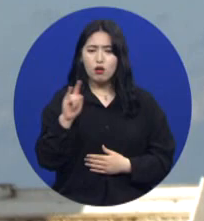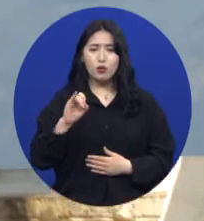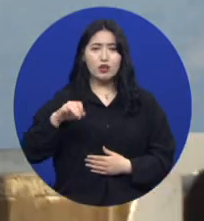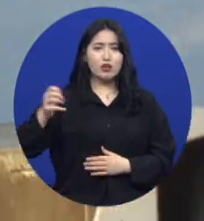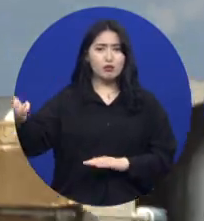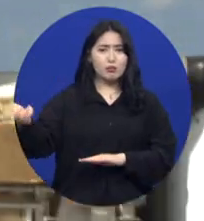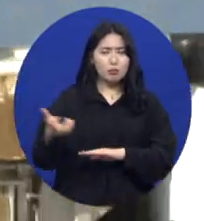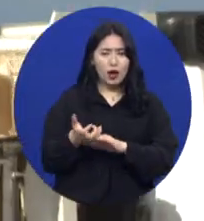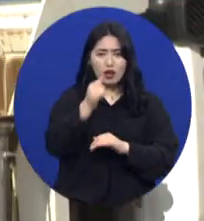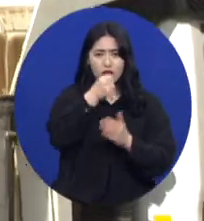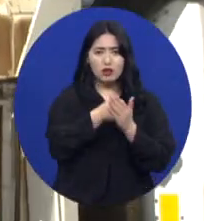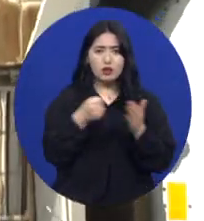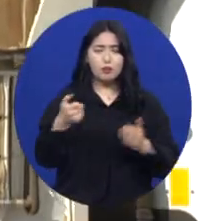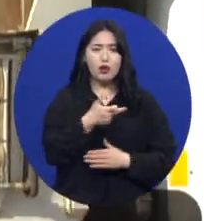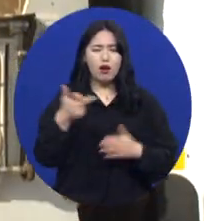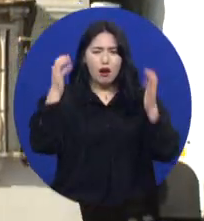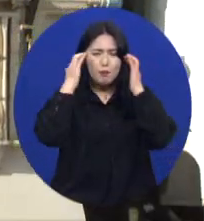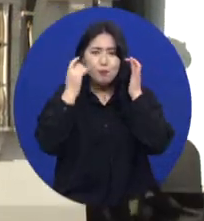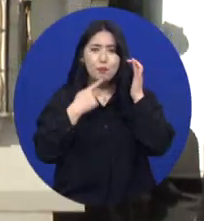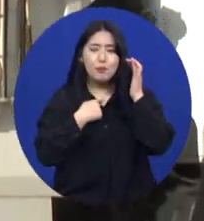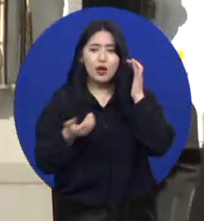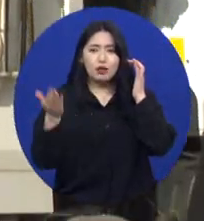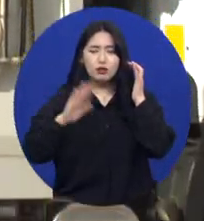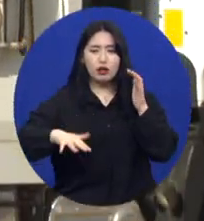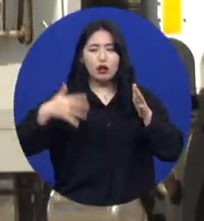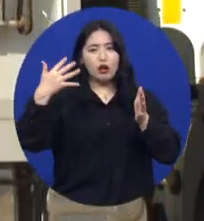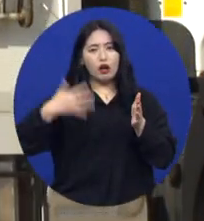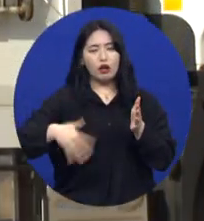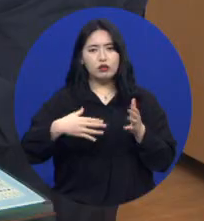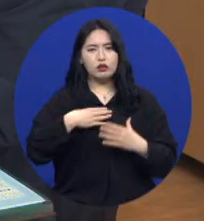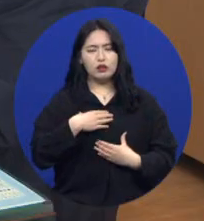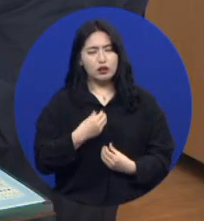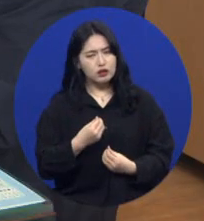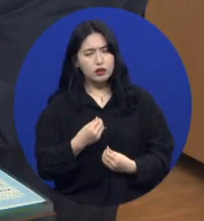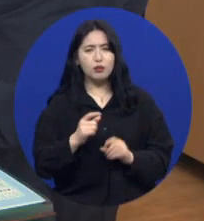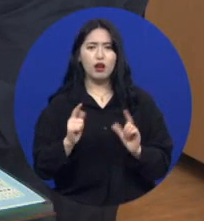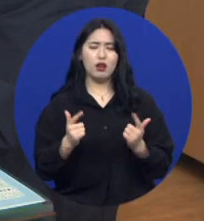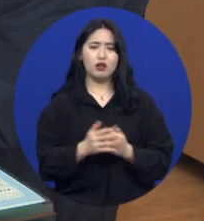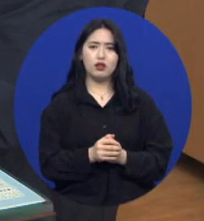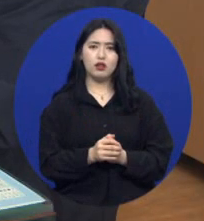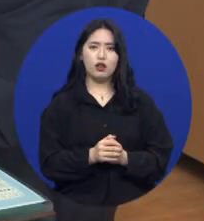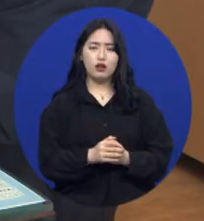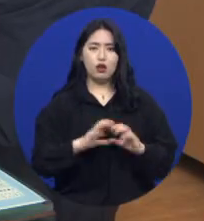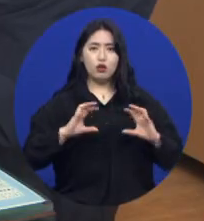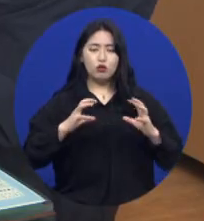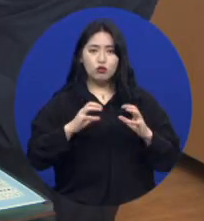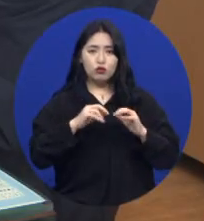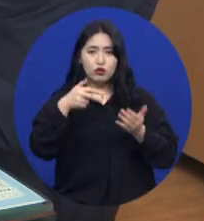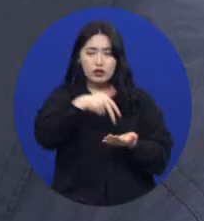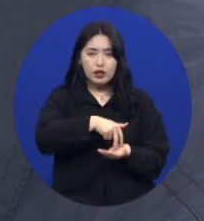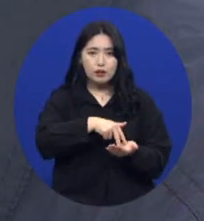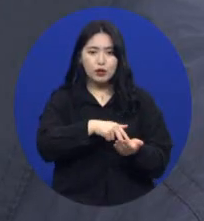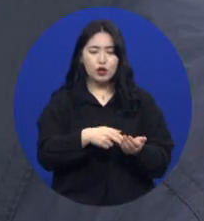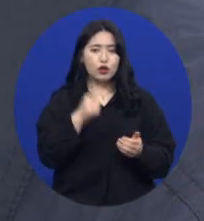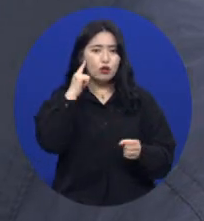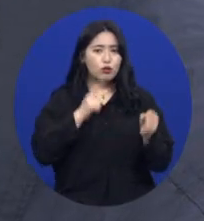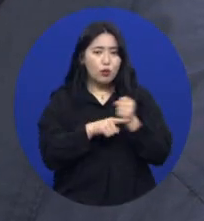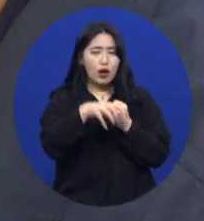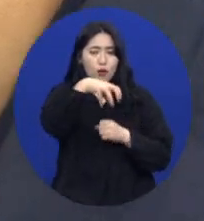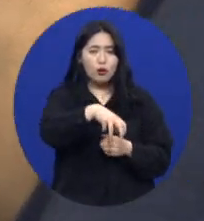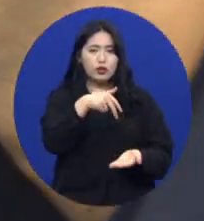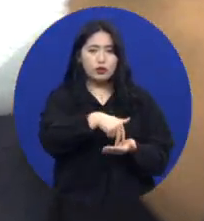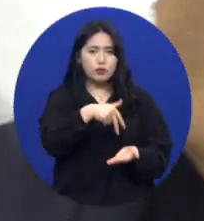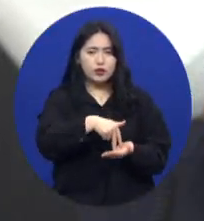공습으로 큰 곤혹을 치렀는데 아직 안심하긴 이릅니다 국립수산과학원 인 위성으로 모니터링한 결과